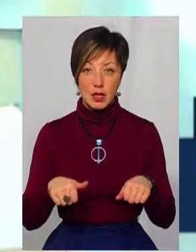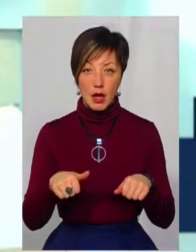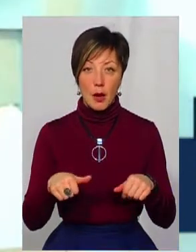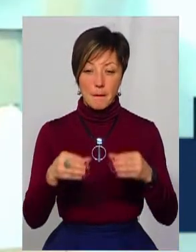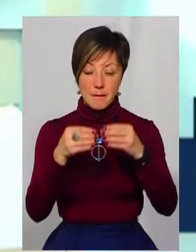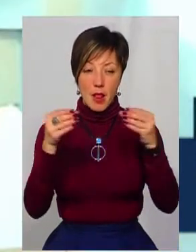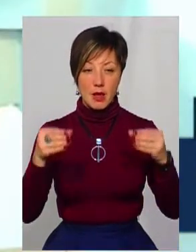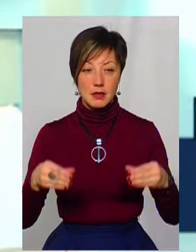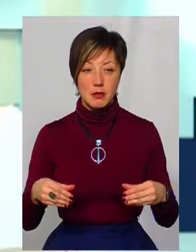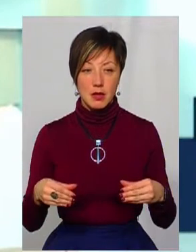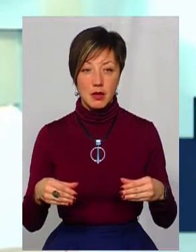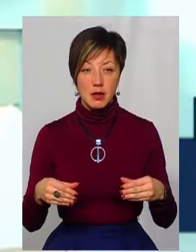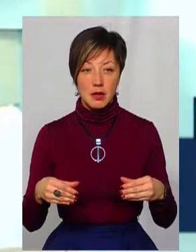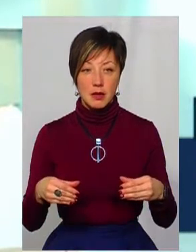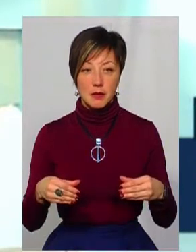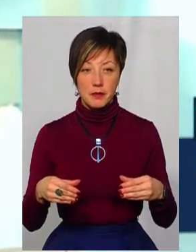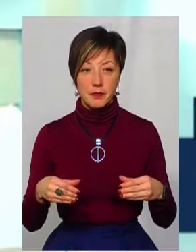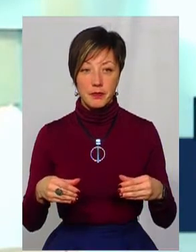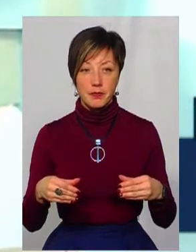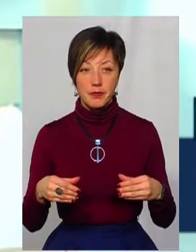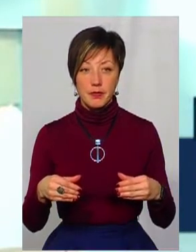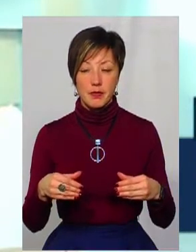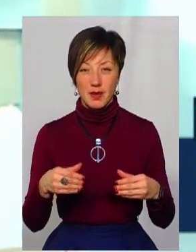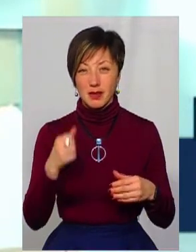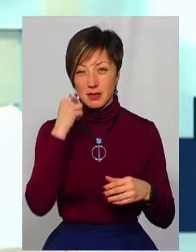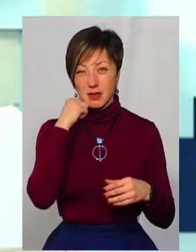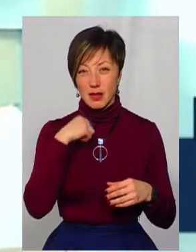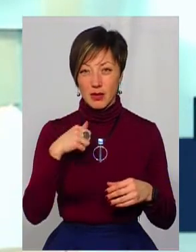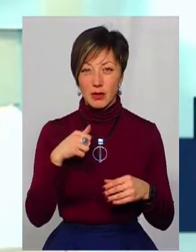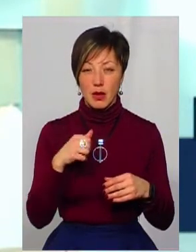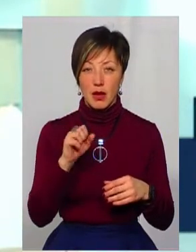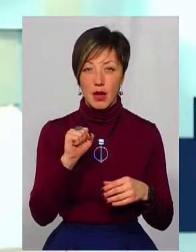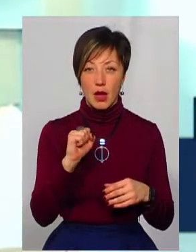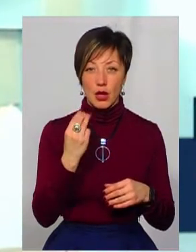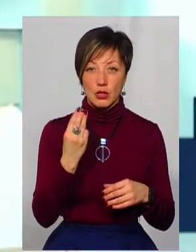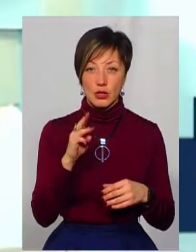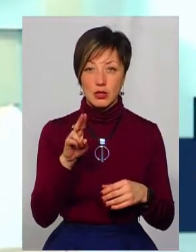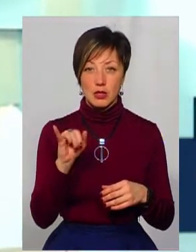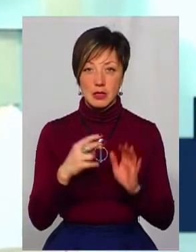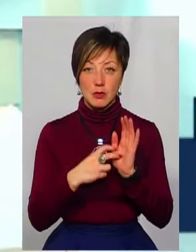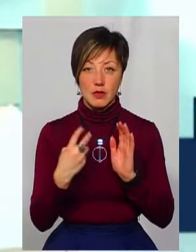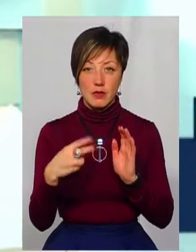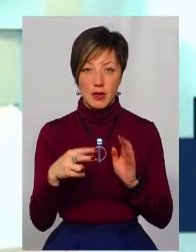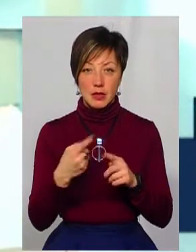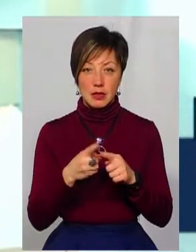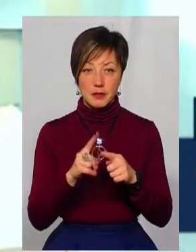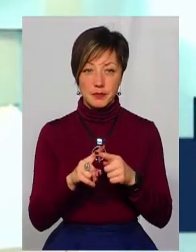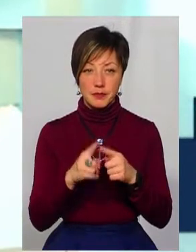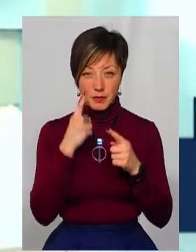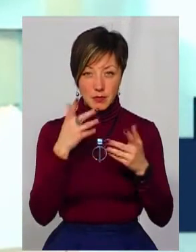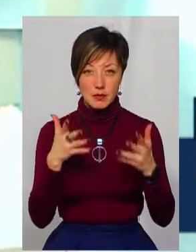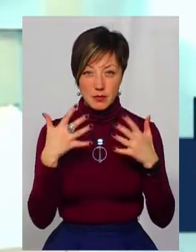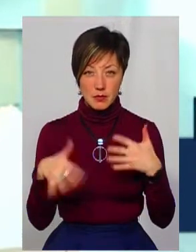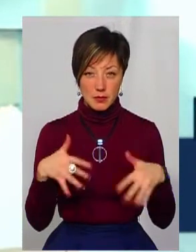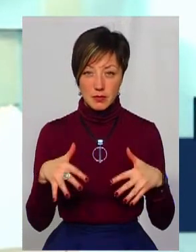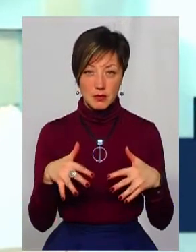плазма, яка так звана HD Ready чи HD 720p, це роздільна його здатність, то, що він